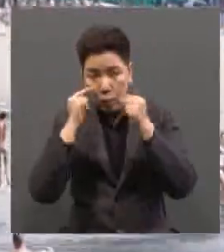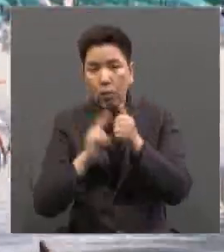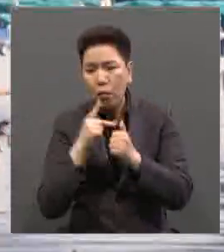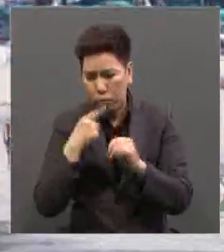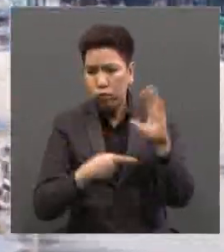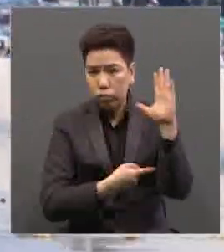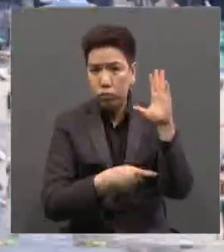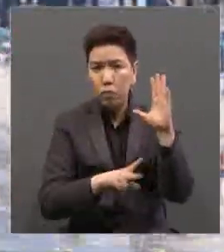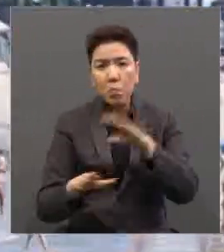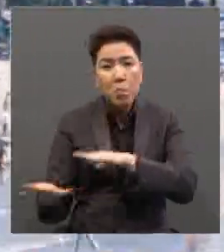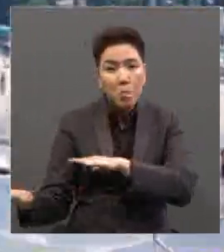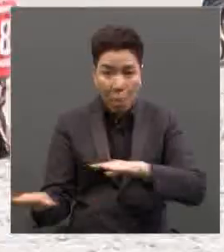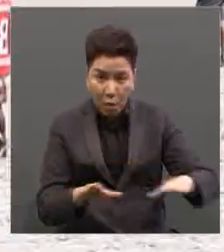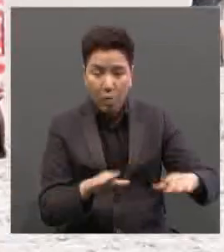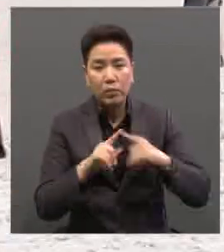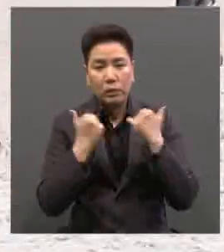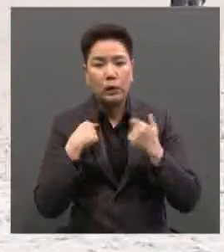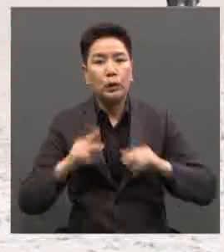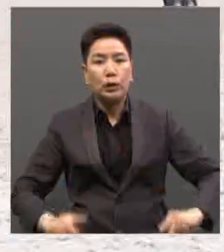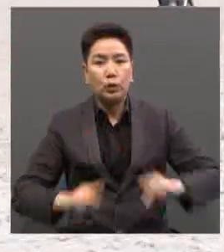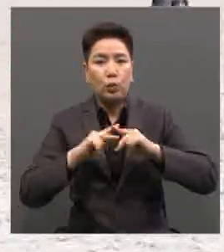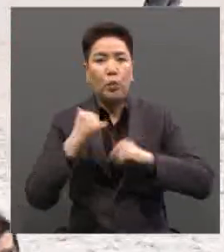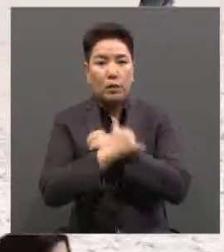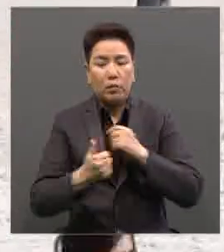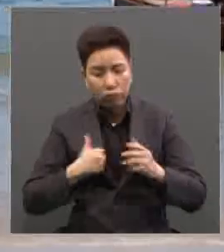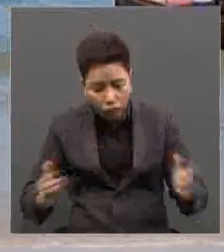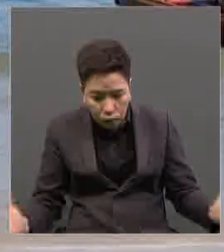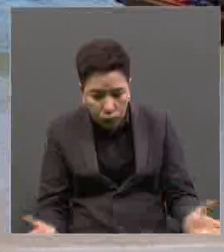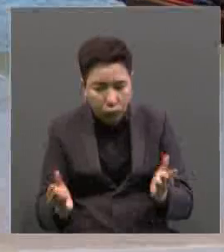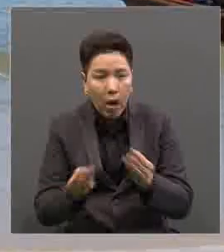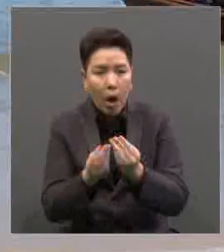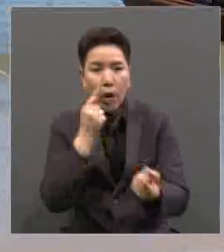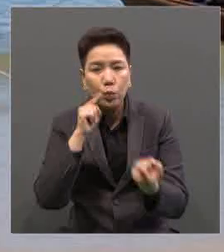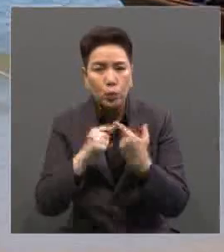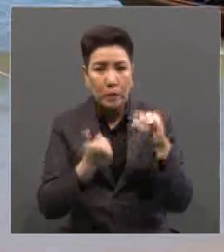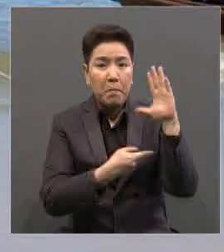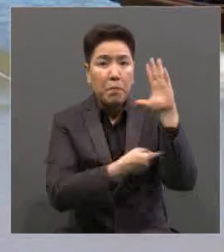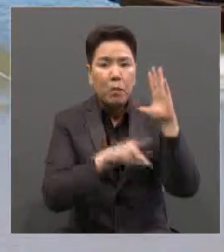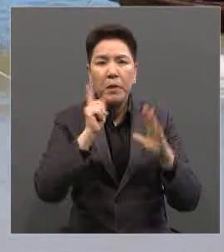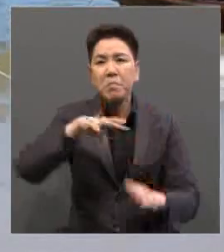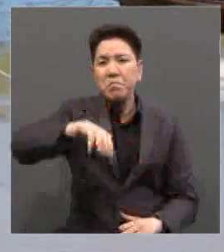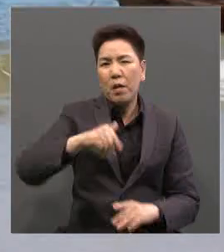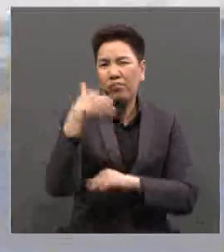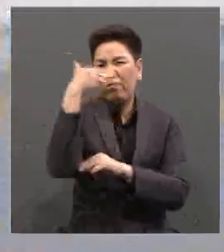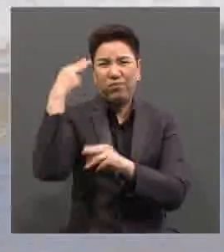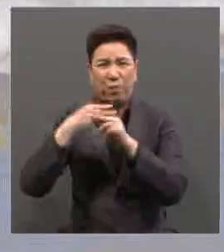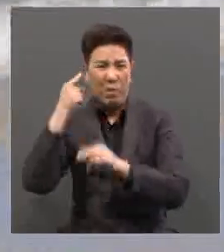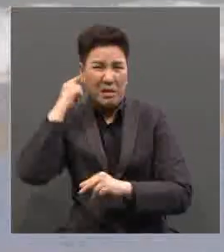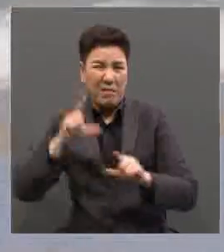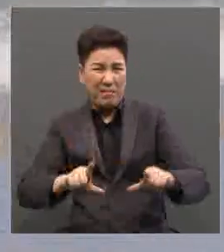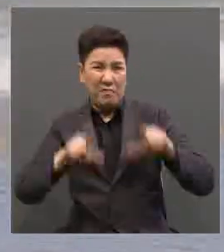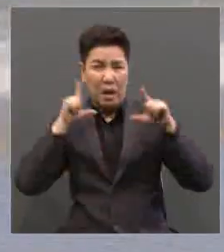ว่าจังหวัดภูเก็ตมีความพร้อมในทุกด้านครับซึ่งทางกระทรวงการต่างประเทศก็พร้อมสนับสนุนเนื่องจากว่าภูเก็ตเป็นเมืองท่องเที่ยวระดับโลกอยู่แล้ว